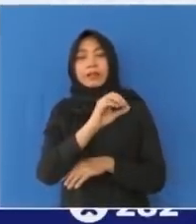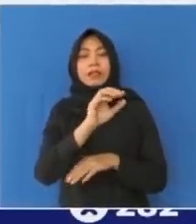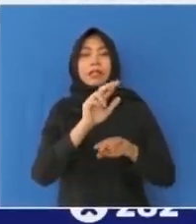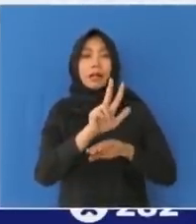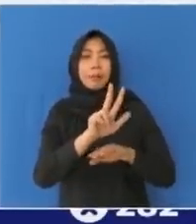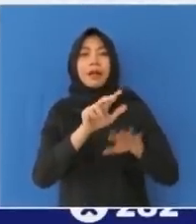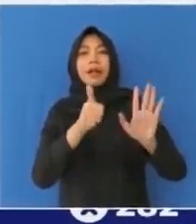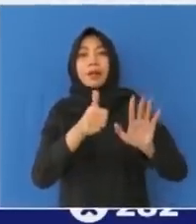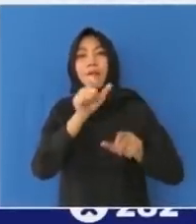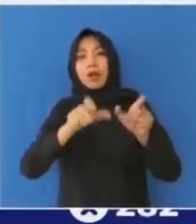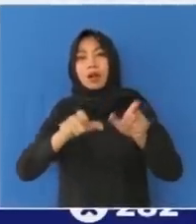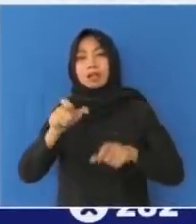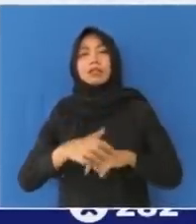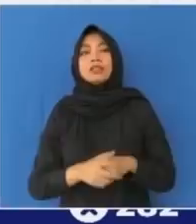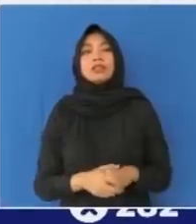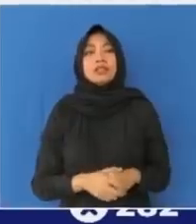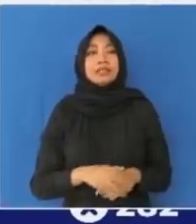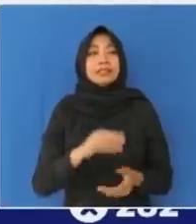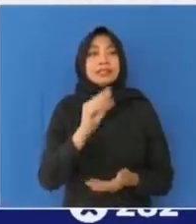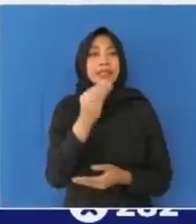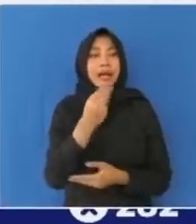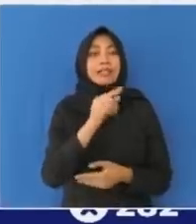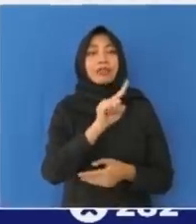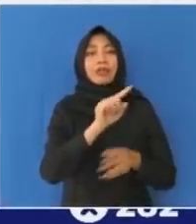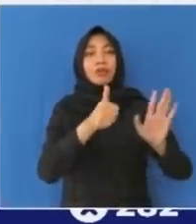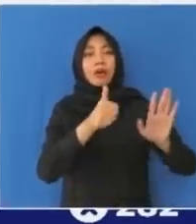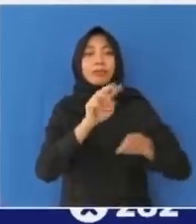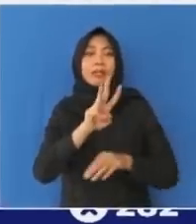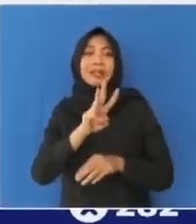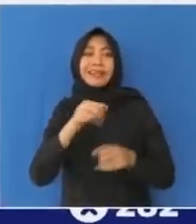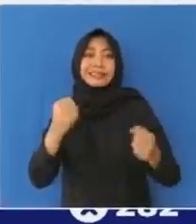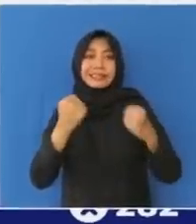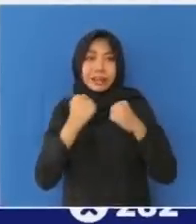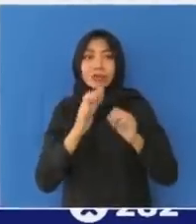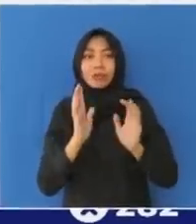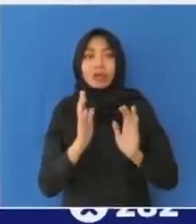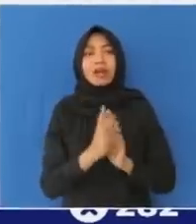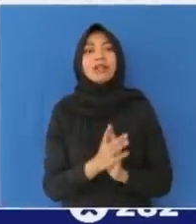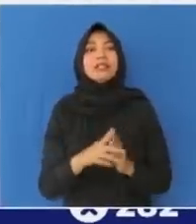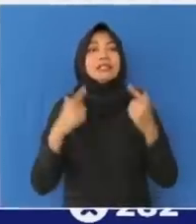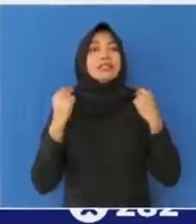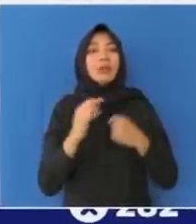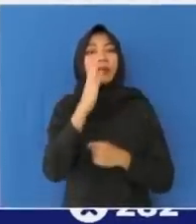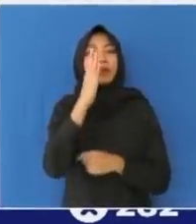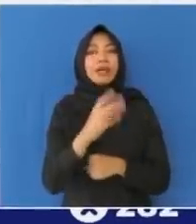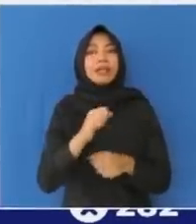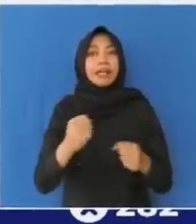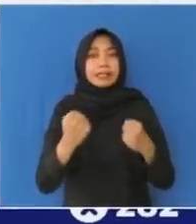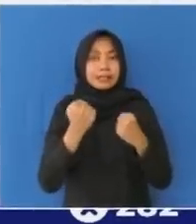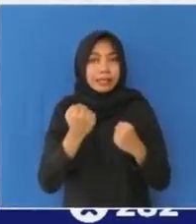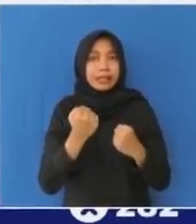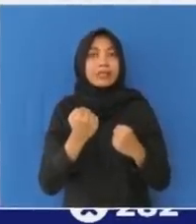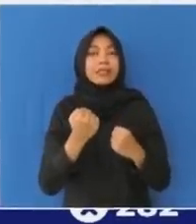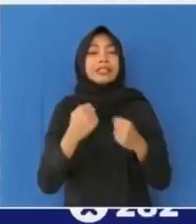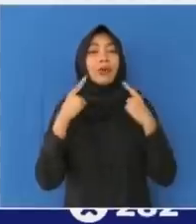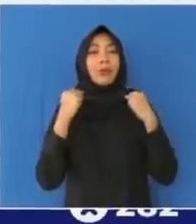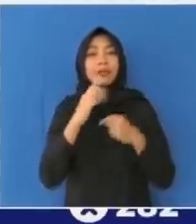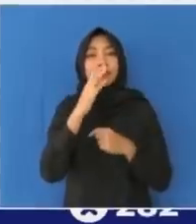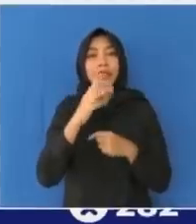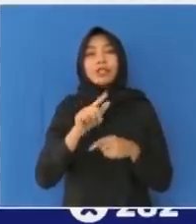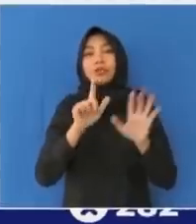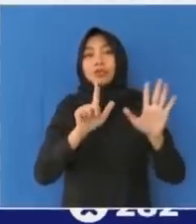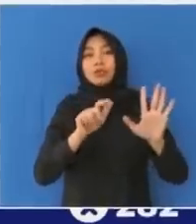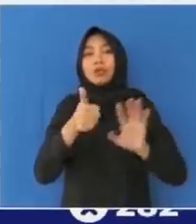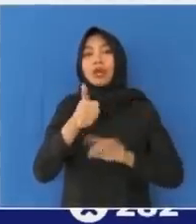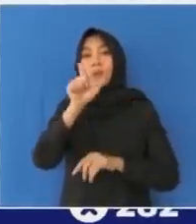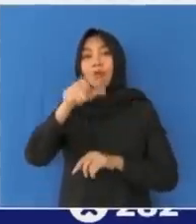DKI sudah sembuh 163 orang kemudian di Jawa Tengah DIY Jawa Timur